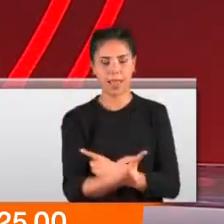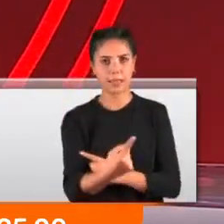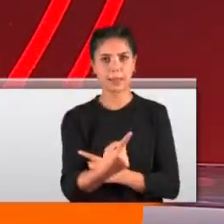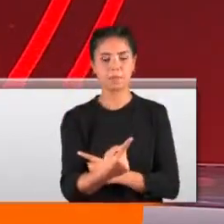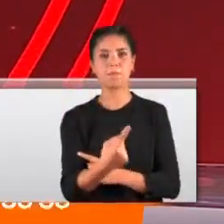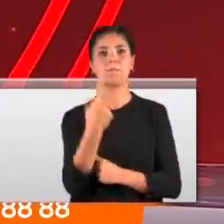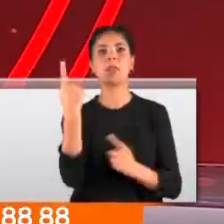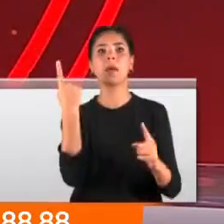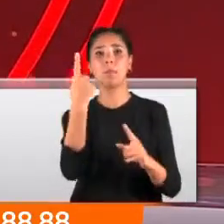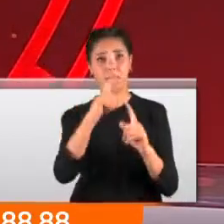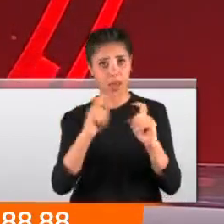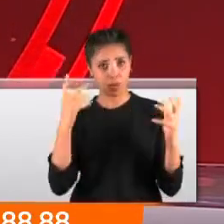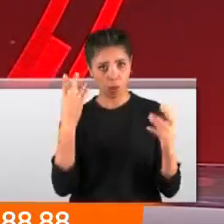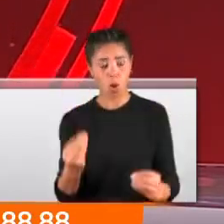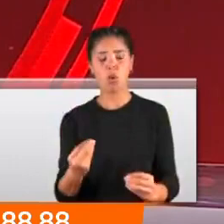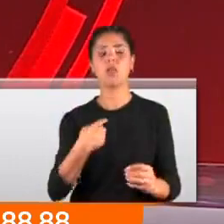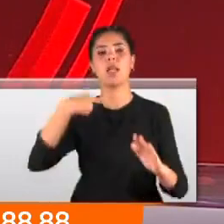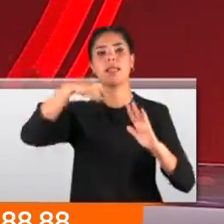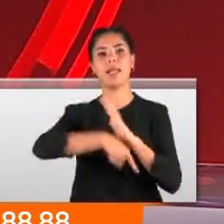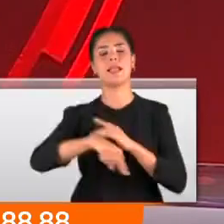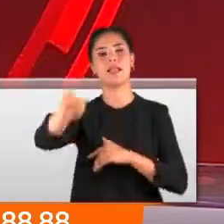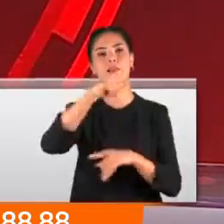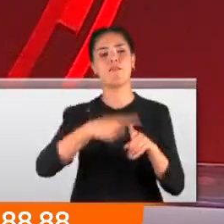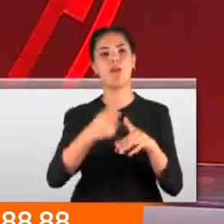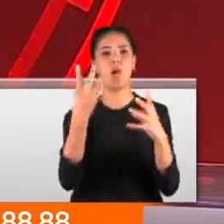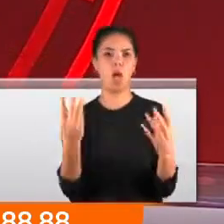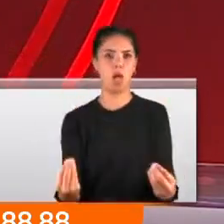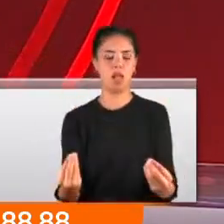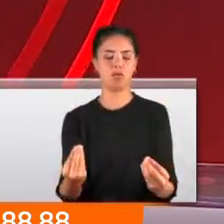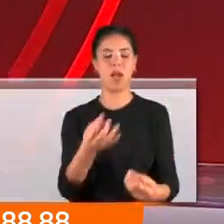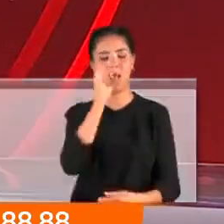Herhangi bir gelişme olursa konuyla ilgili ayrıntıları sizinle paylaşacağız bültenlerimiz içerisinde.